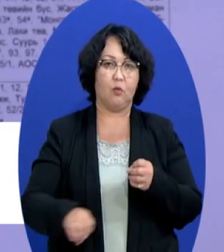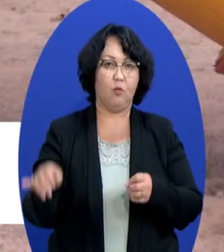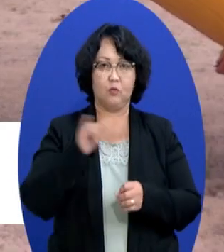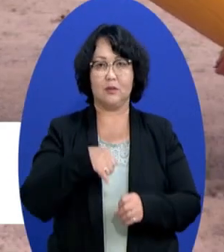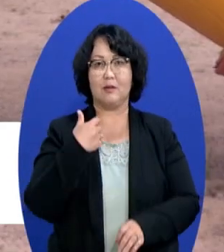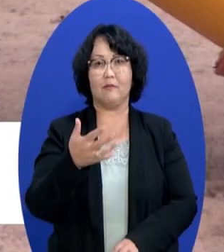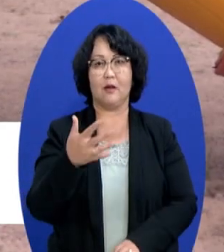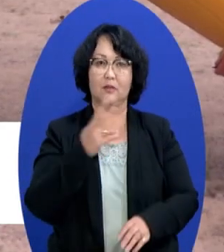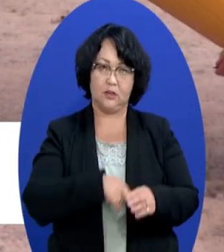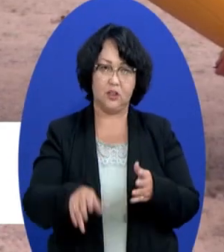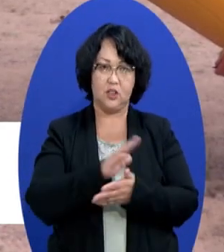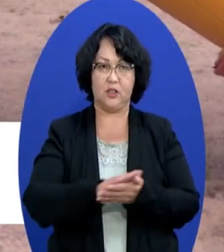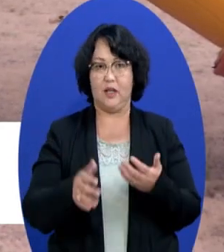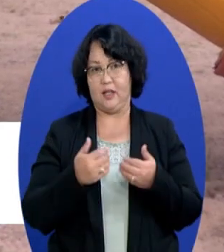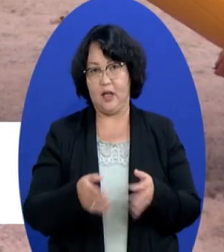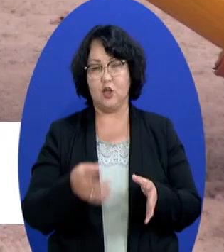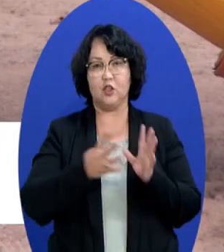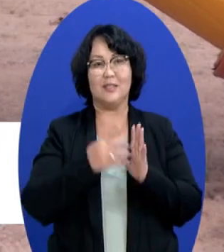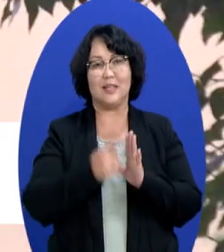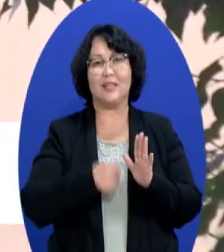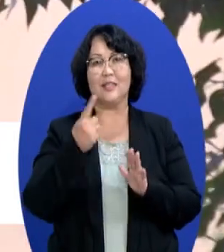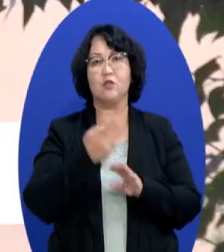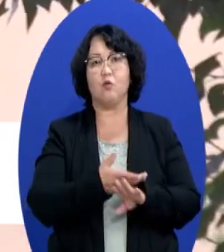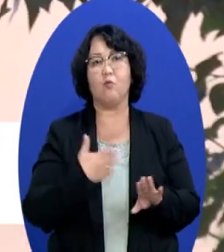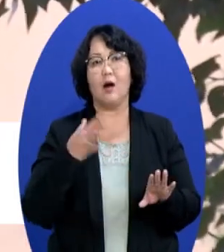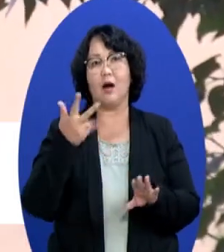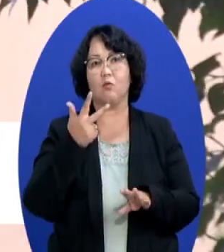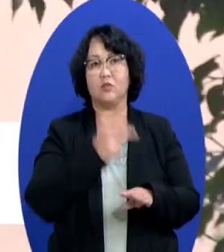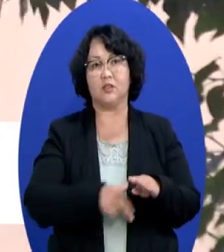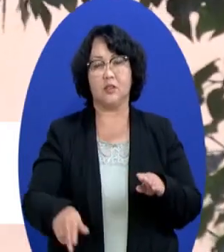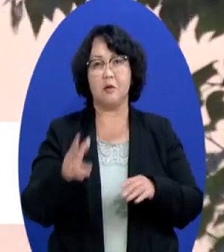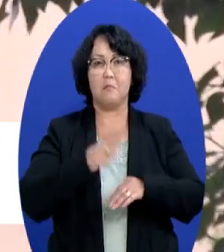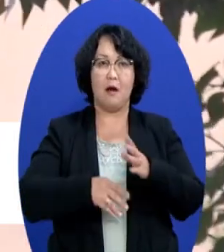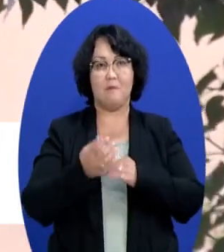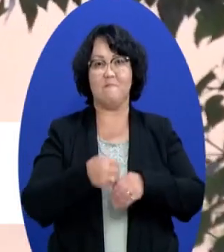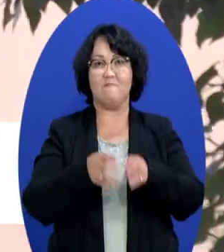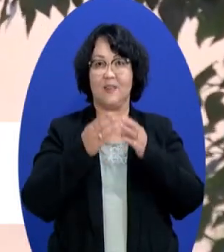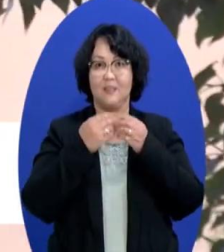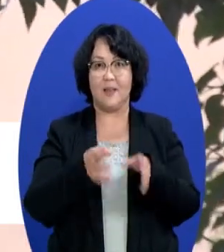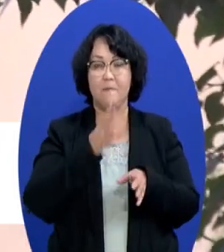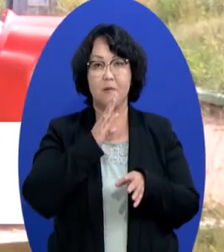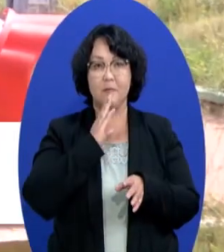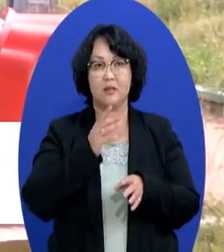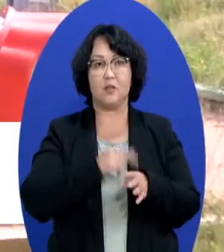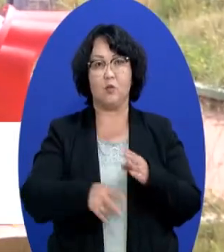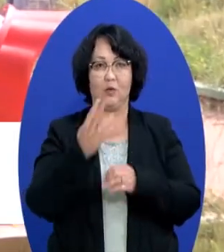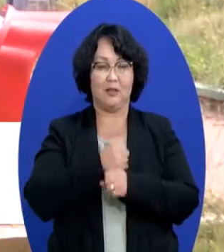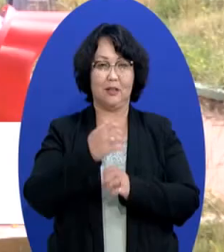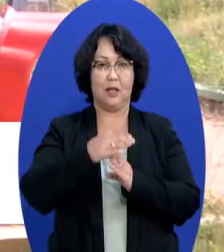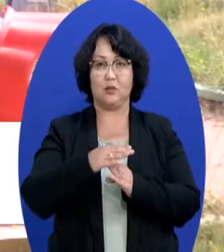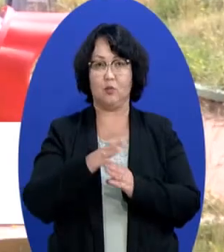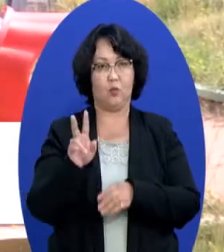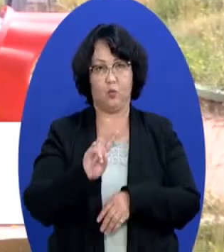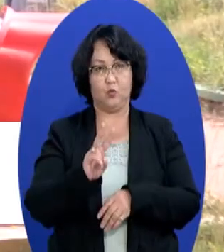55 цэцэрлэг шинээр ашиглалтанд орно. 9-р сарын 1-ээс өмнө 13 цэцэрлэгийн барилга бэлэн болно. Цэцэрлэгийн үйл ажиллагааг аль болохоор тасалдуулахгүй